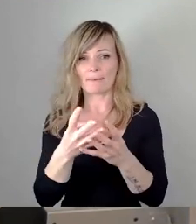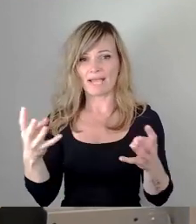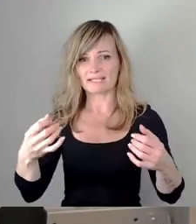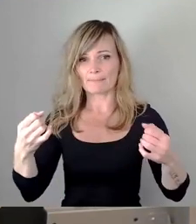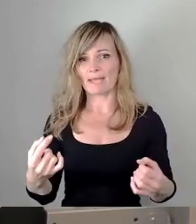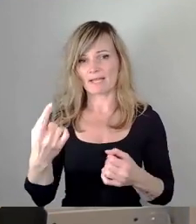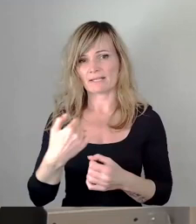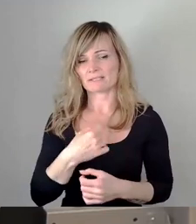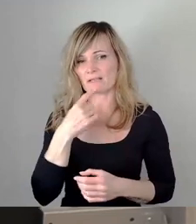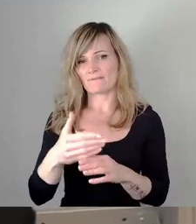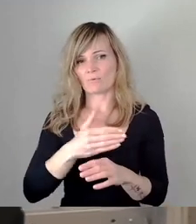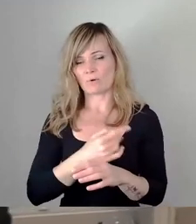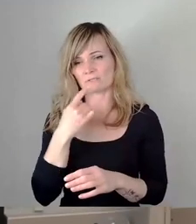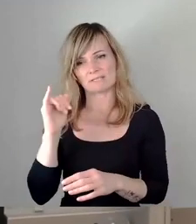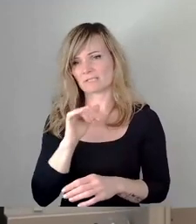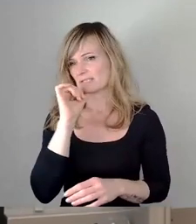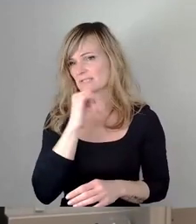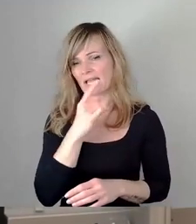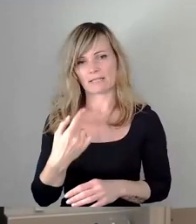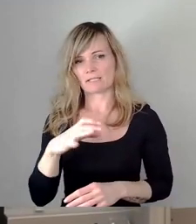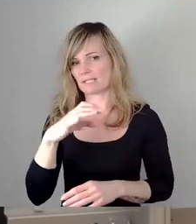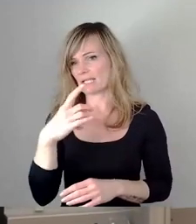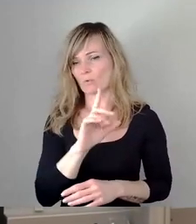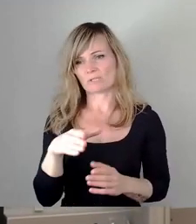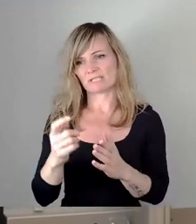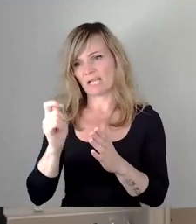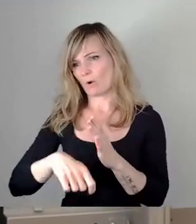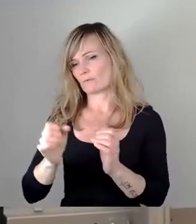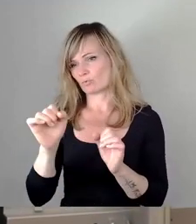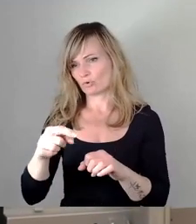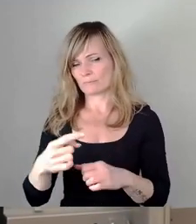schon mal vorab nehmen. Nein, die CDU wird diesem Kauf nicht zustimmen.